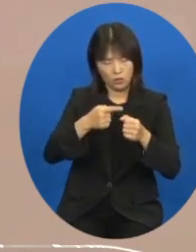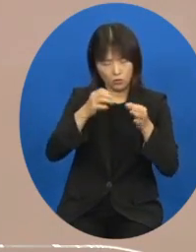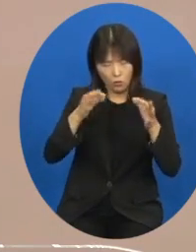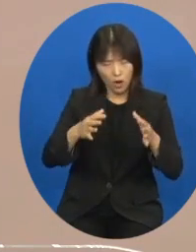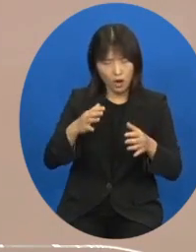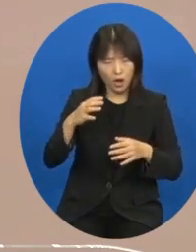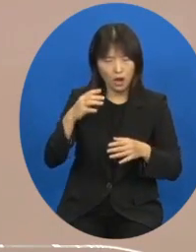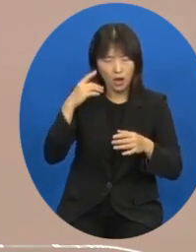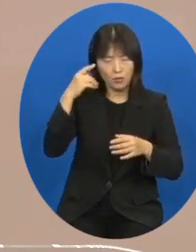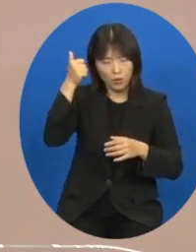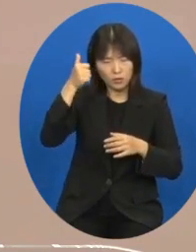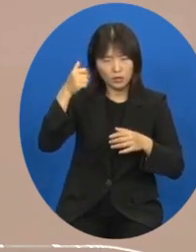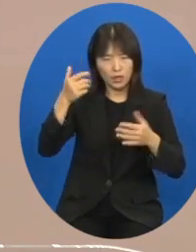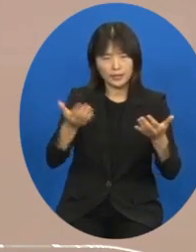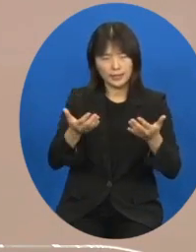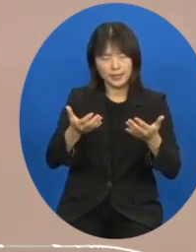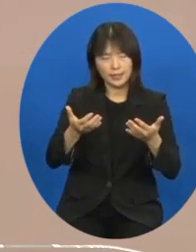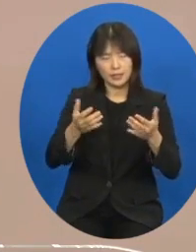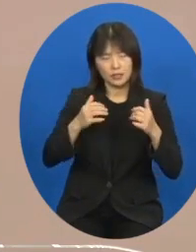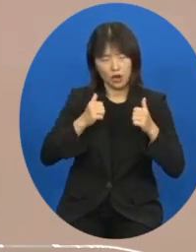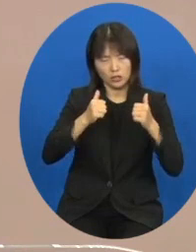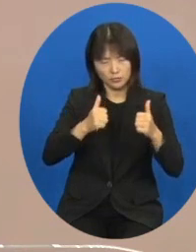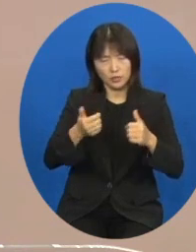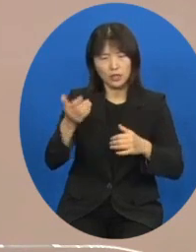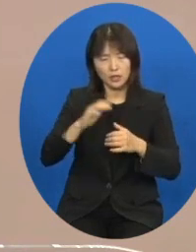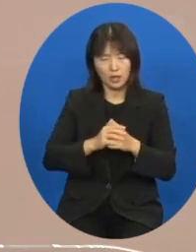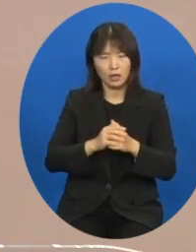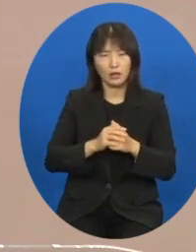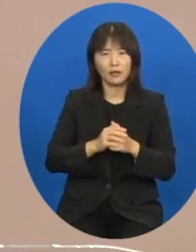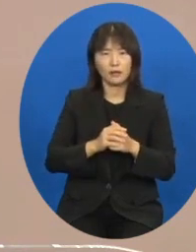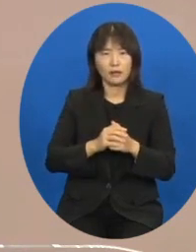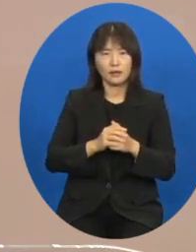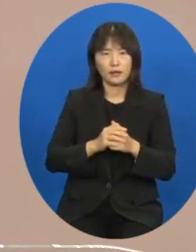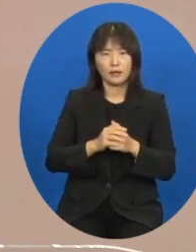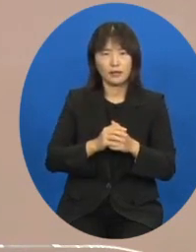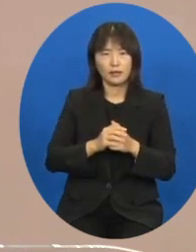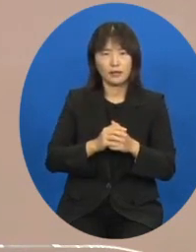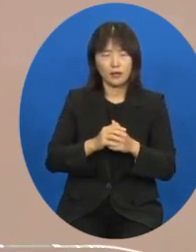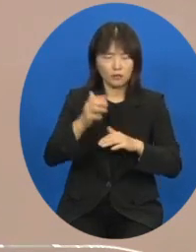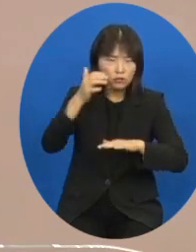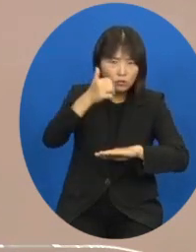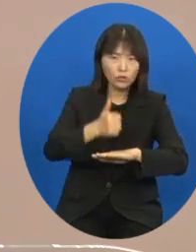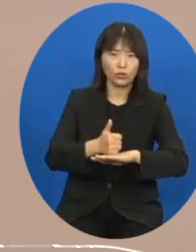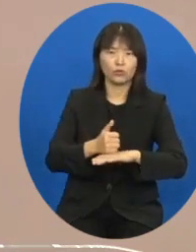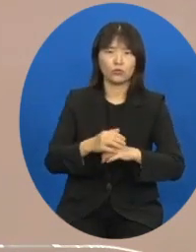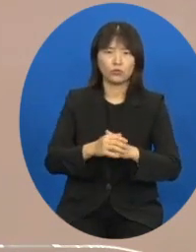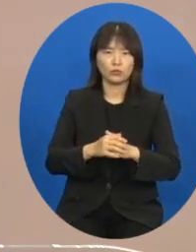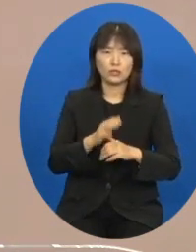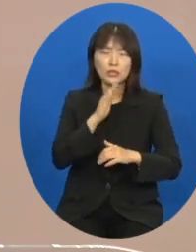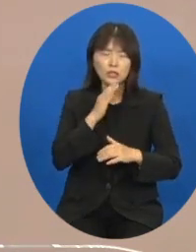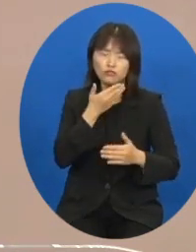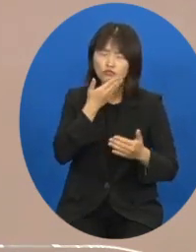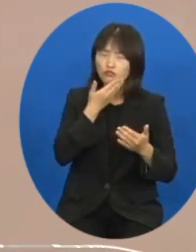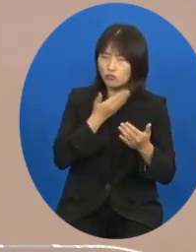했는데 이 어려운 때에 어떻든지 교회를 섬기려고 했지만 결국 진짜 중요한 것은